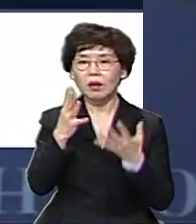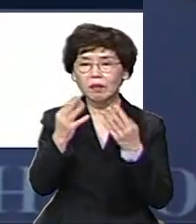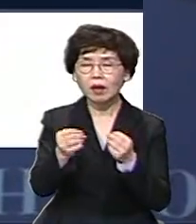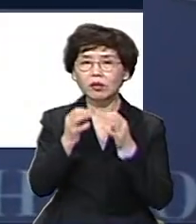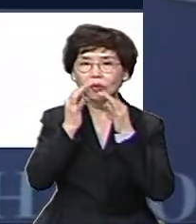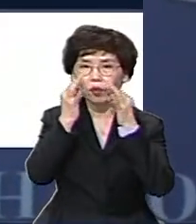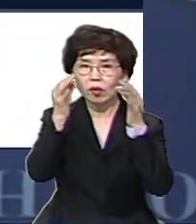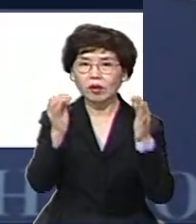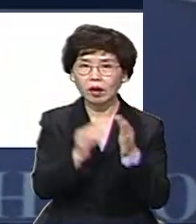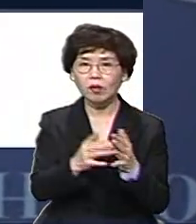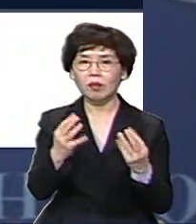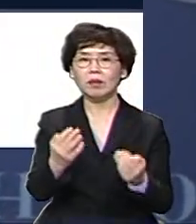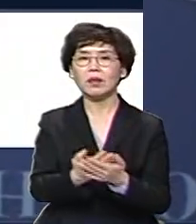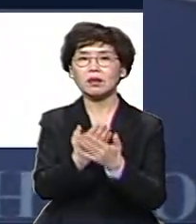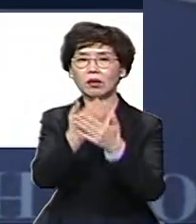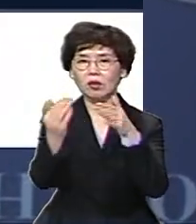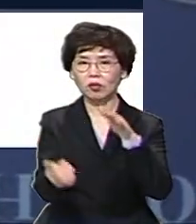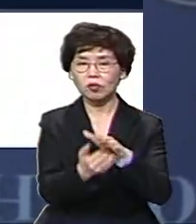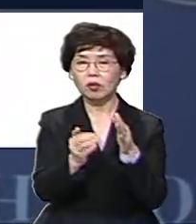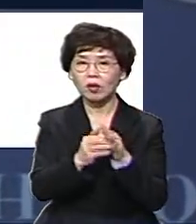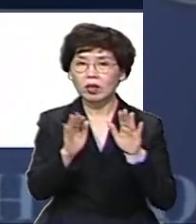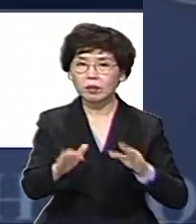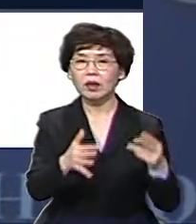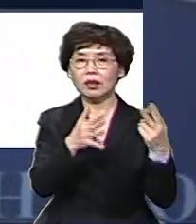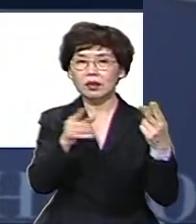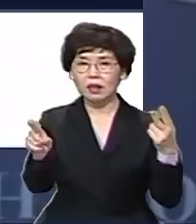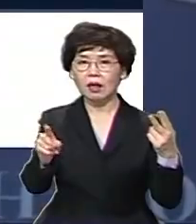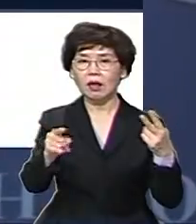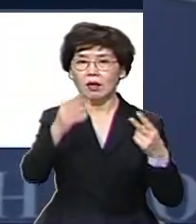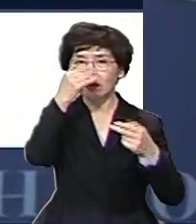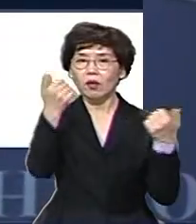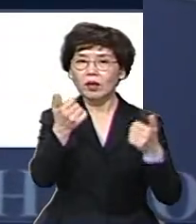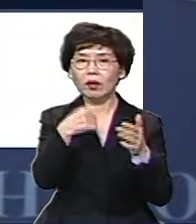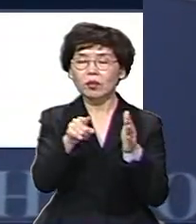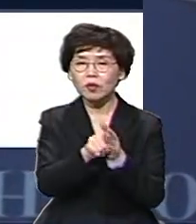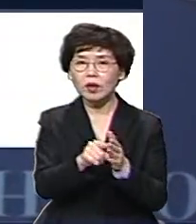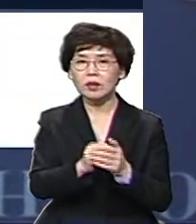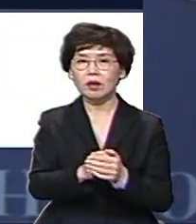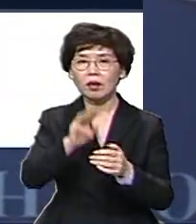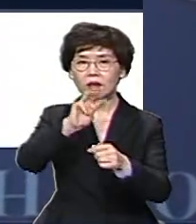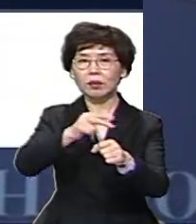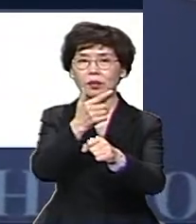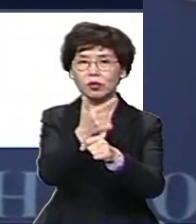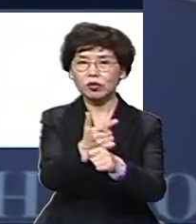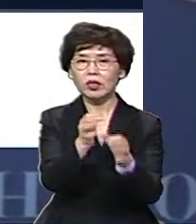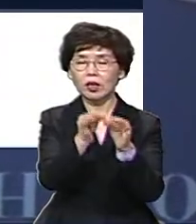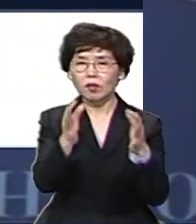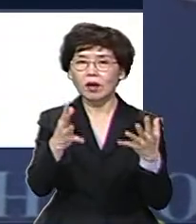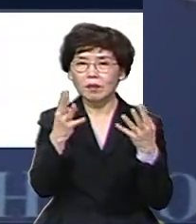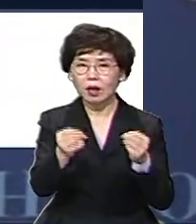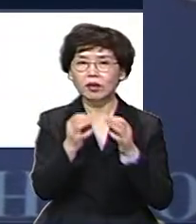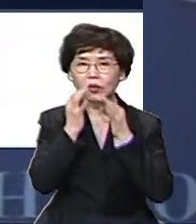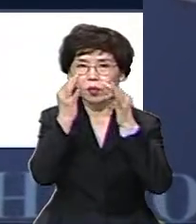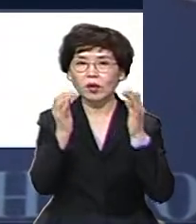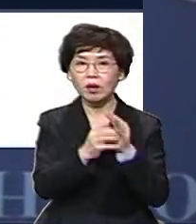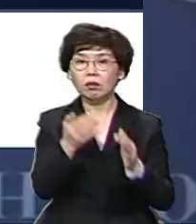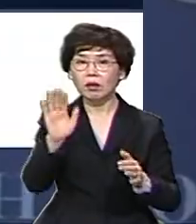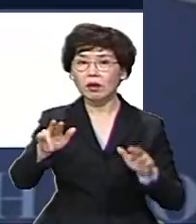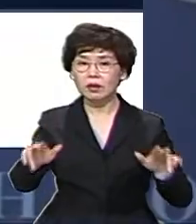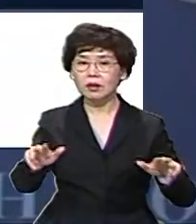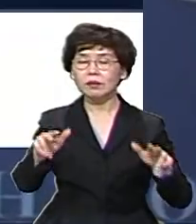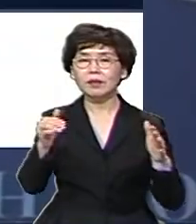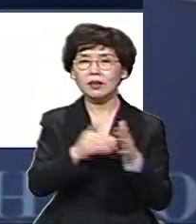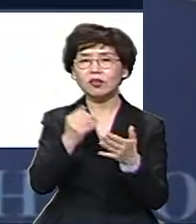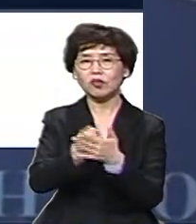이후에 정말로 많은 노력을 하였고 진전을 이루었고 또한 이번에 2차 회담을 위해서 지난 36시간 동안 많은 매진을